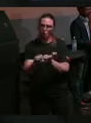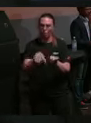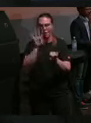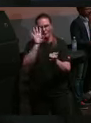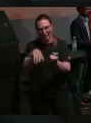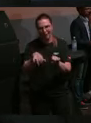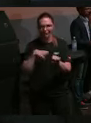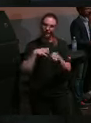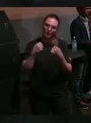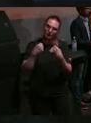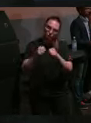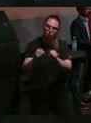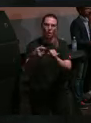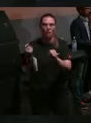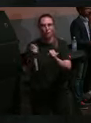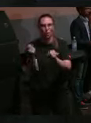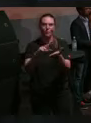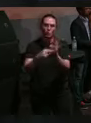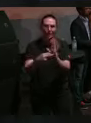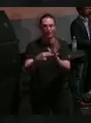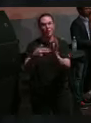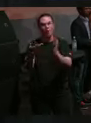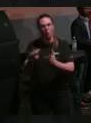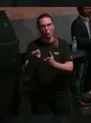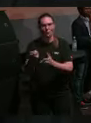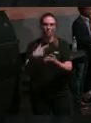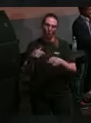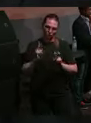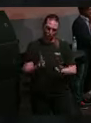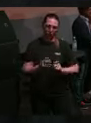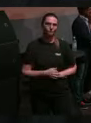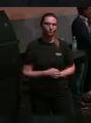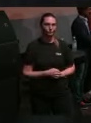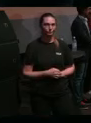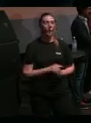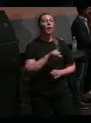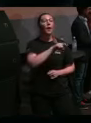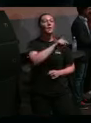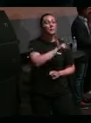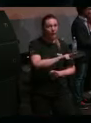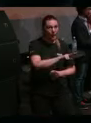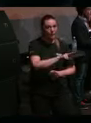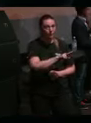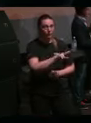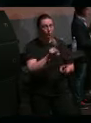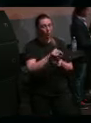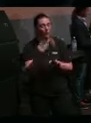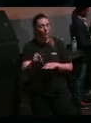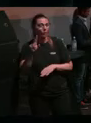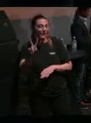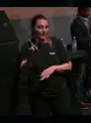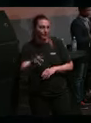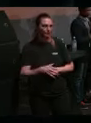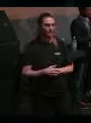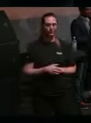deg hvis de skal være med på sånne etableringer. SV, og så skal vi ha Venstre. Har du noe? Der mikrofonen.